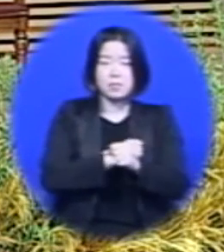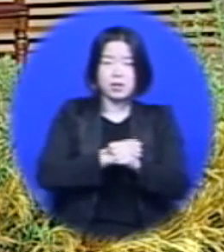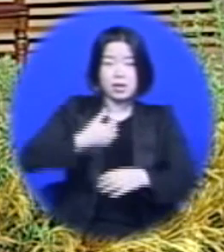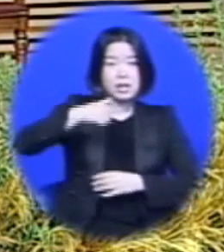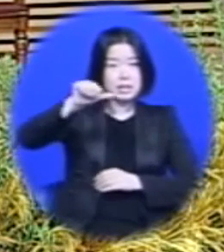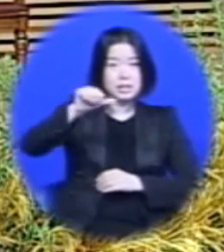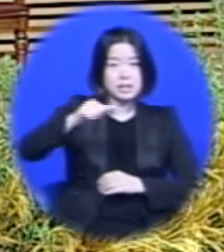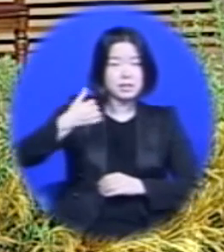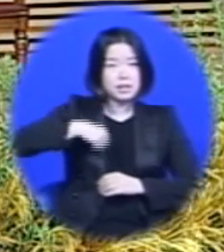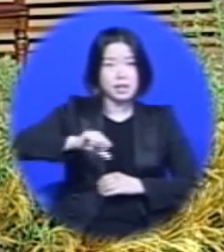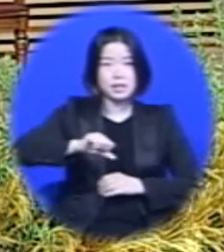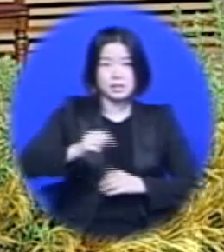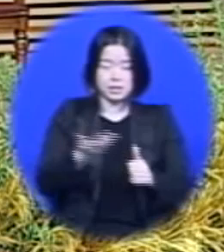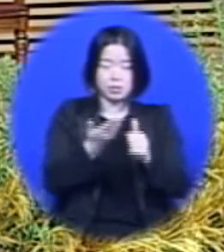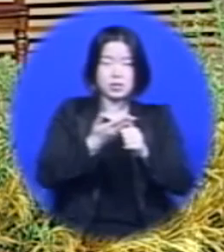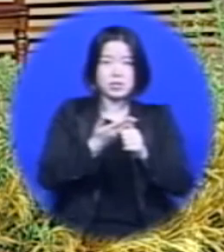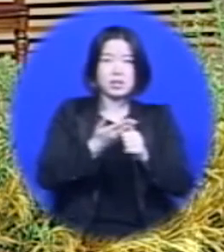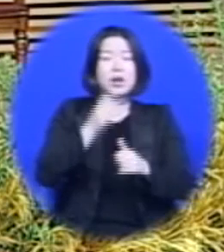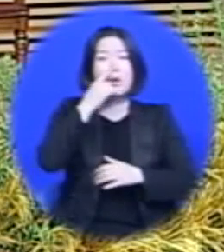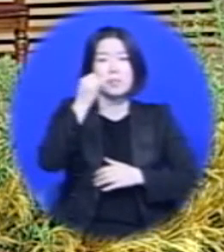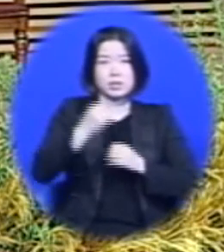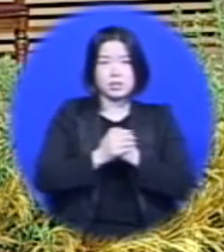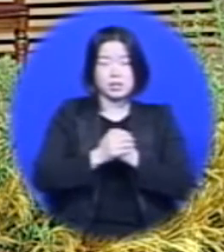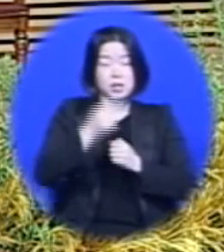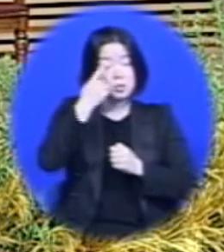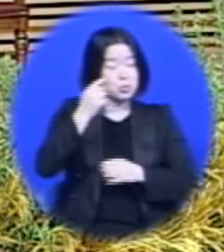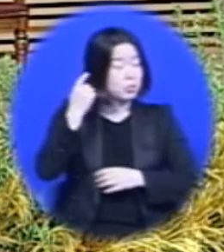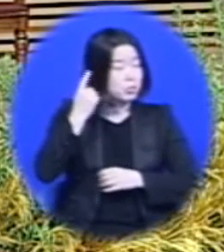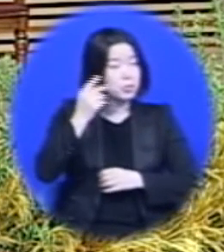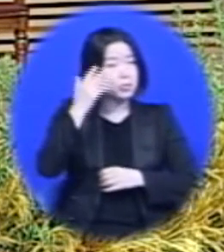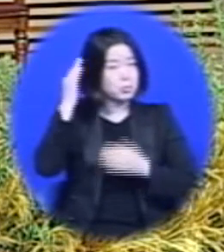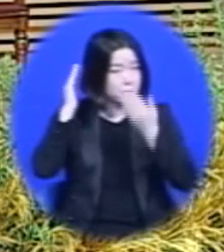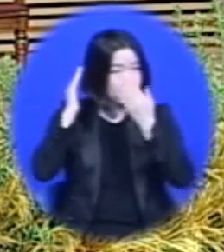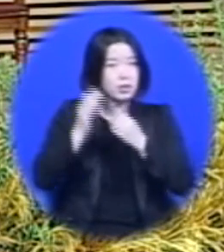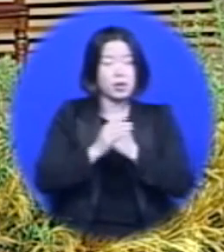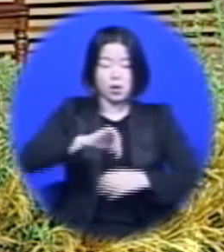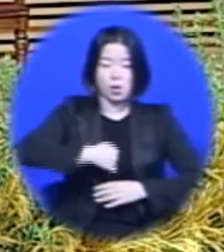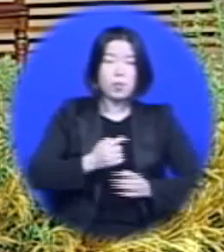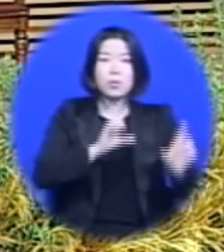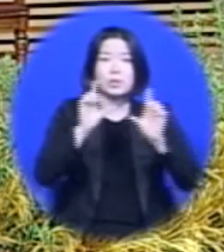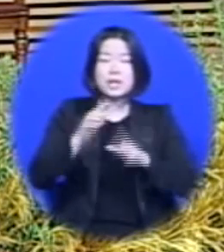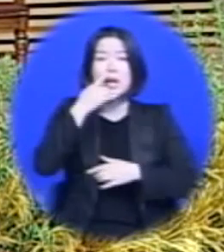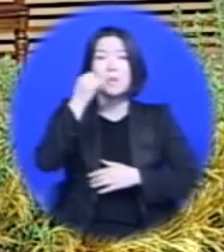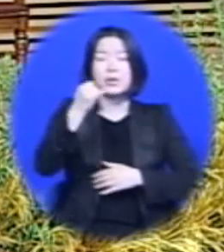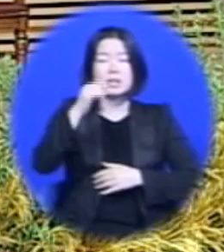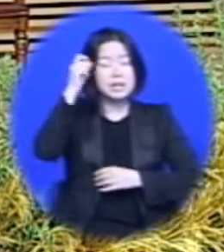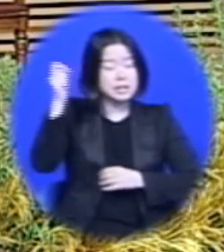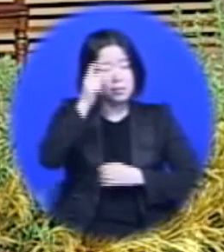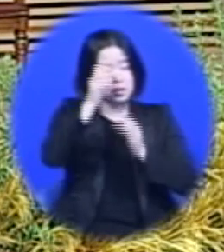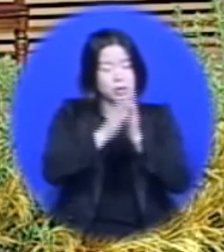자녀를 키워낸 장하신 어머니, 눈도 귀도 어두워져 홀로 사는 어머니가 새벽기도